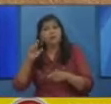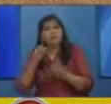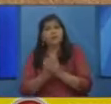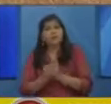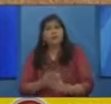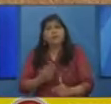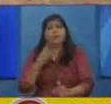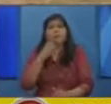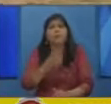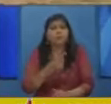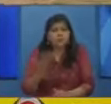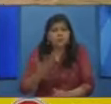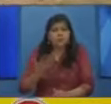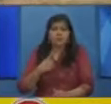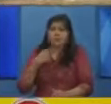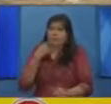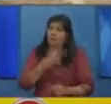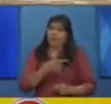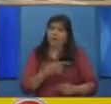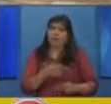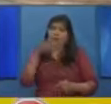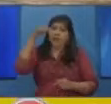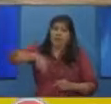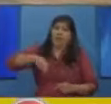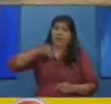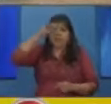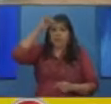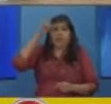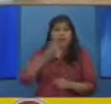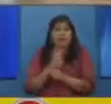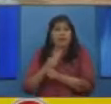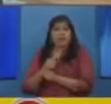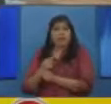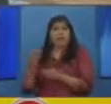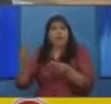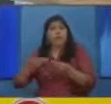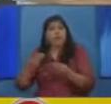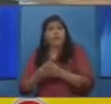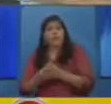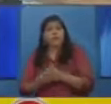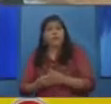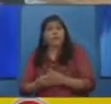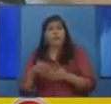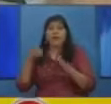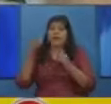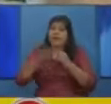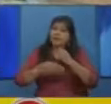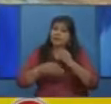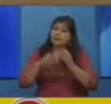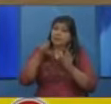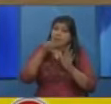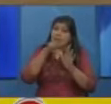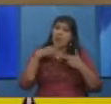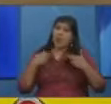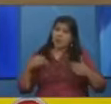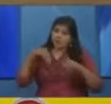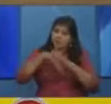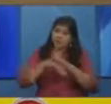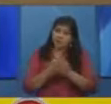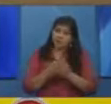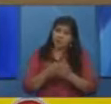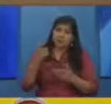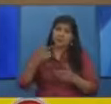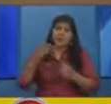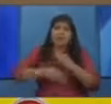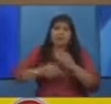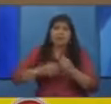पूछा तो उन्होंने कहा कि भारत सरकार ने जो नए कृषि कानून बनाए हैं, अब उसके तहत